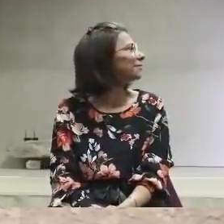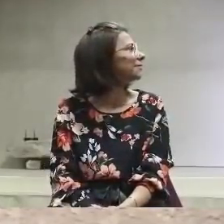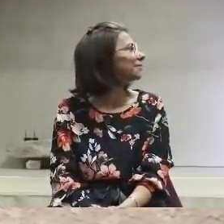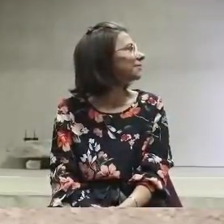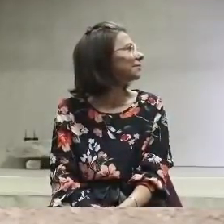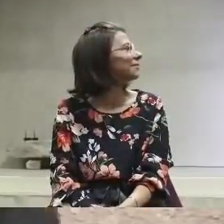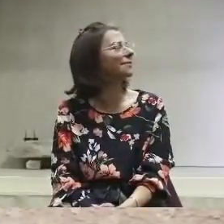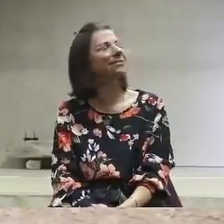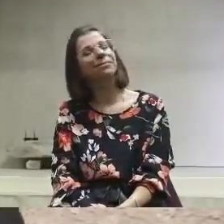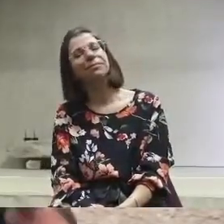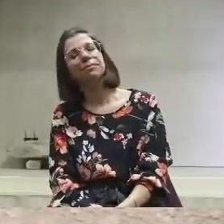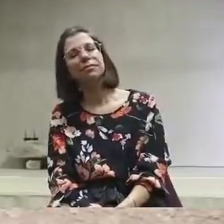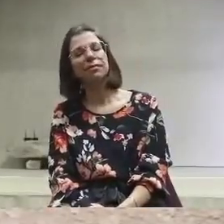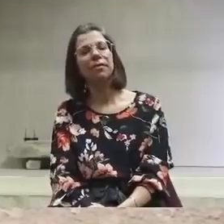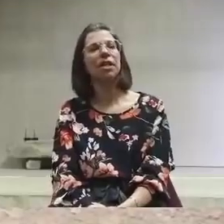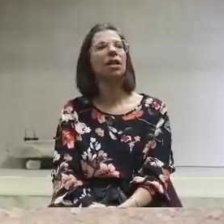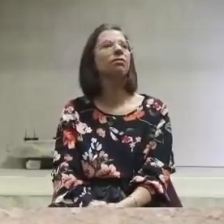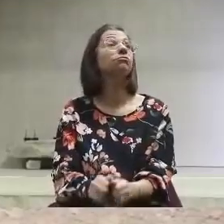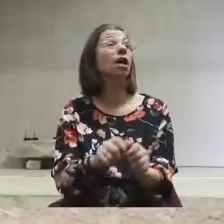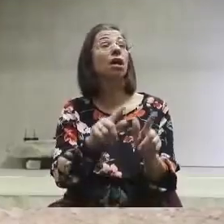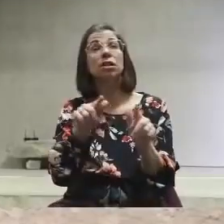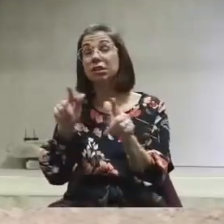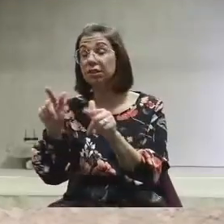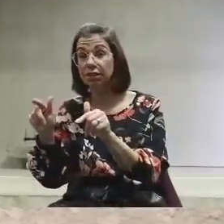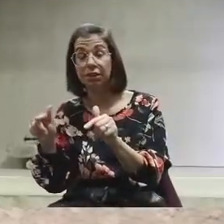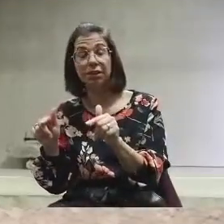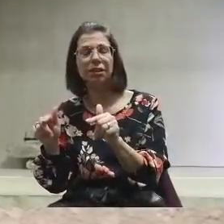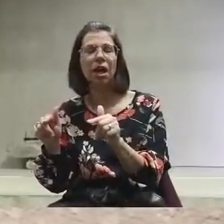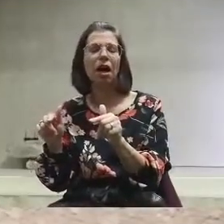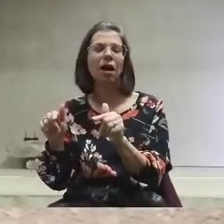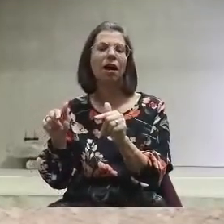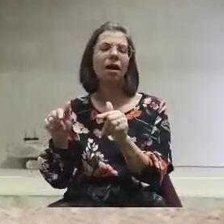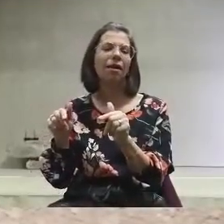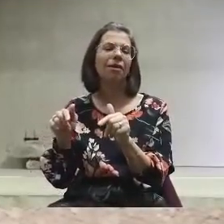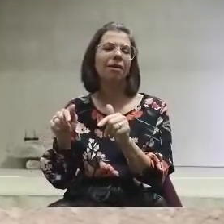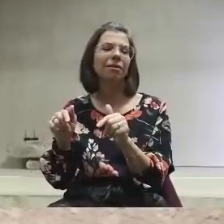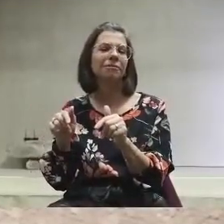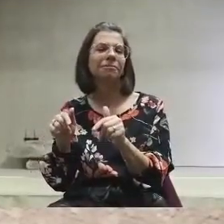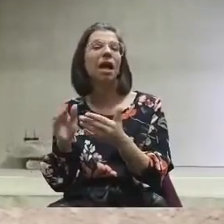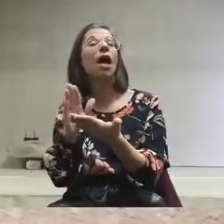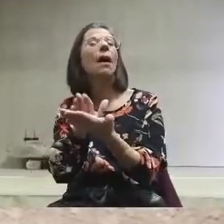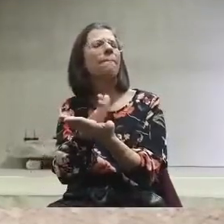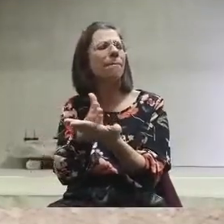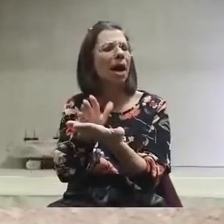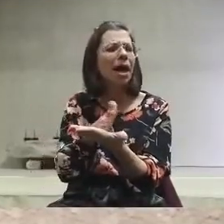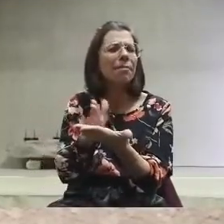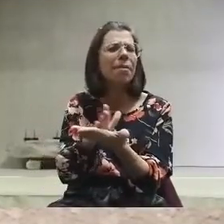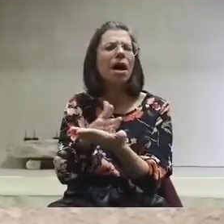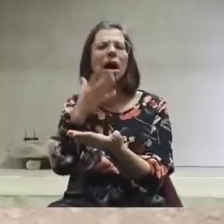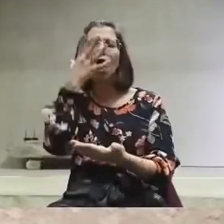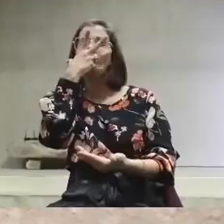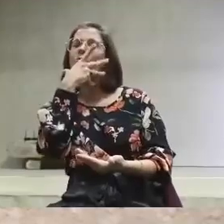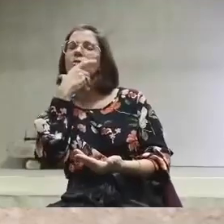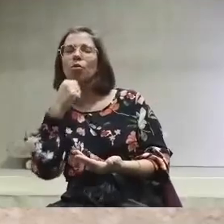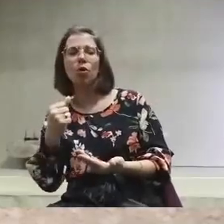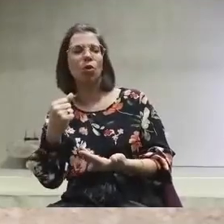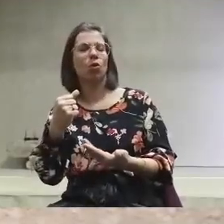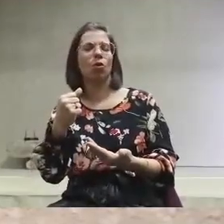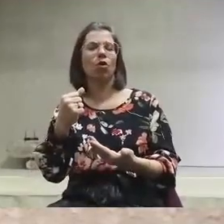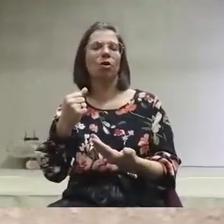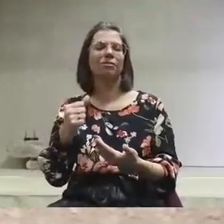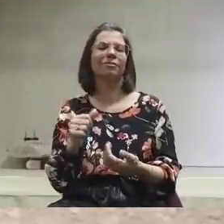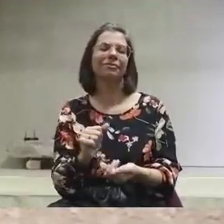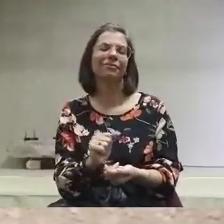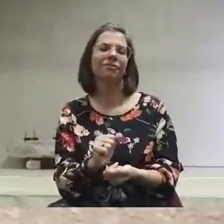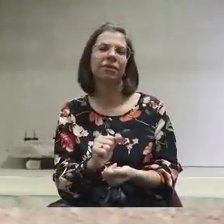les hommes, tout. Voilà, on vient avec le gros sourire. Ah. Et pourtant, par le